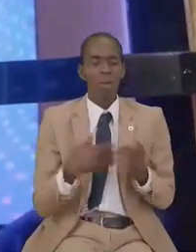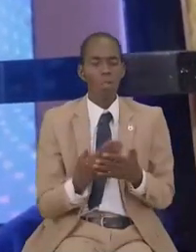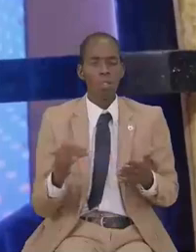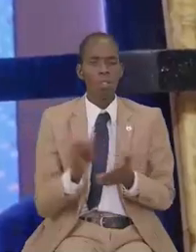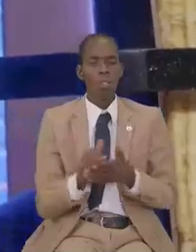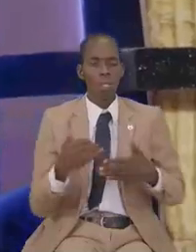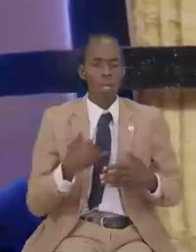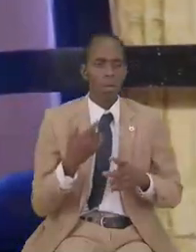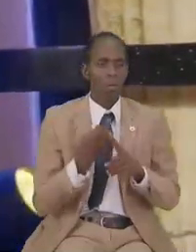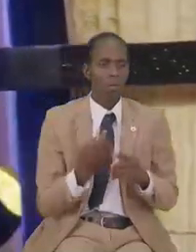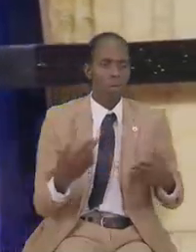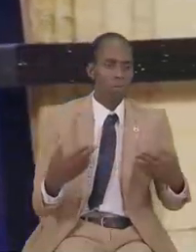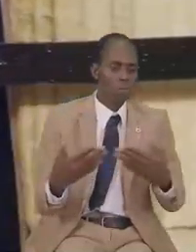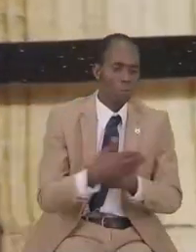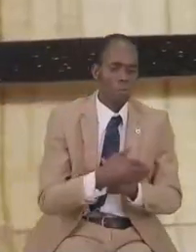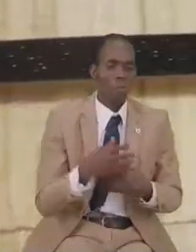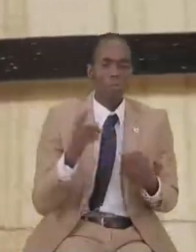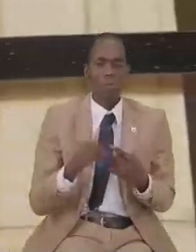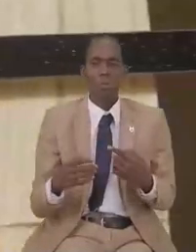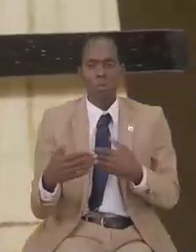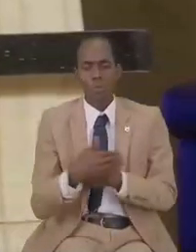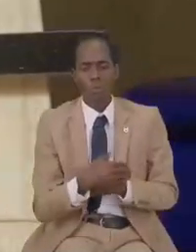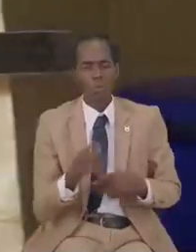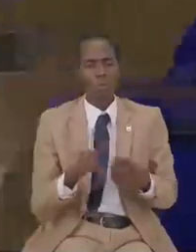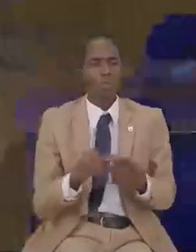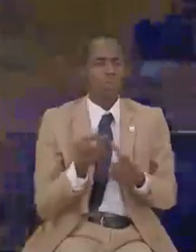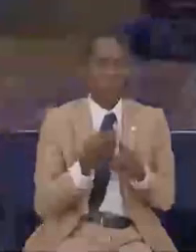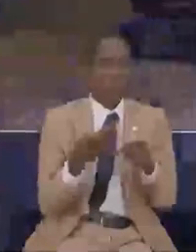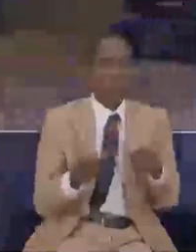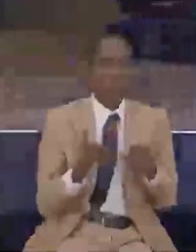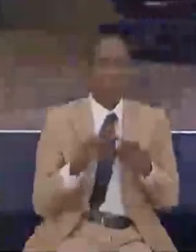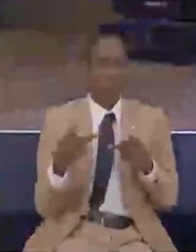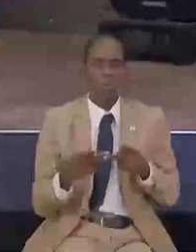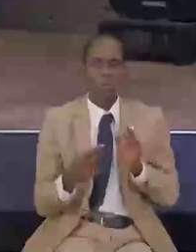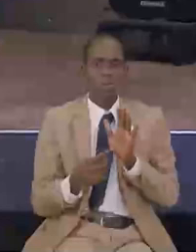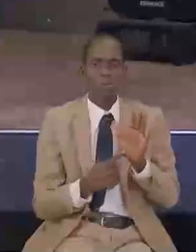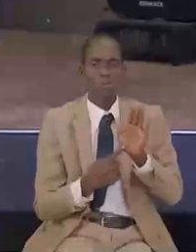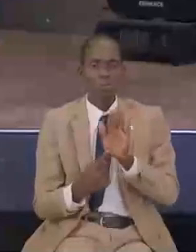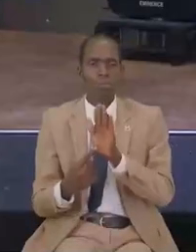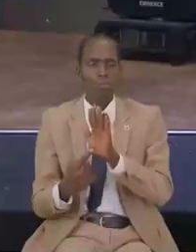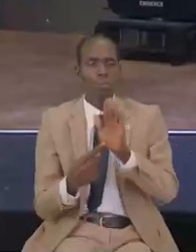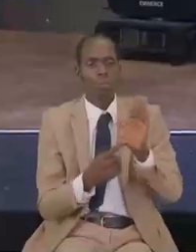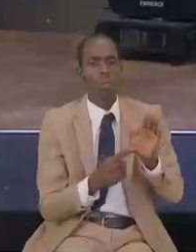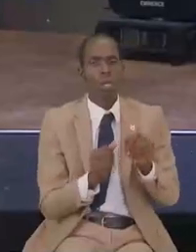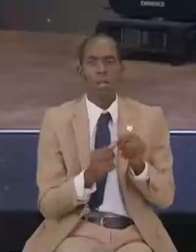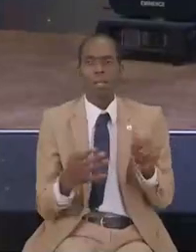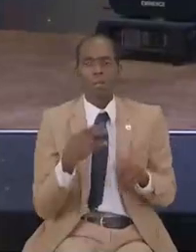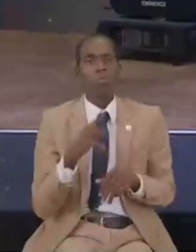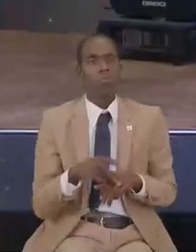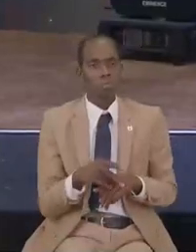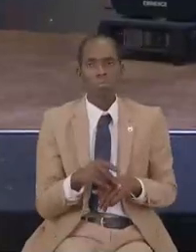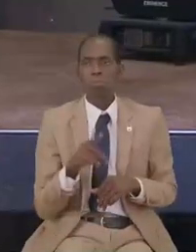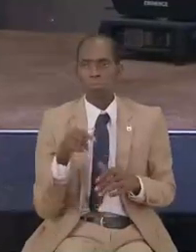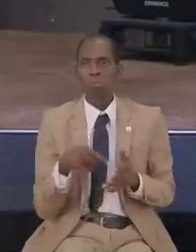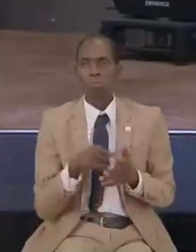en chambre, d'appartement en appartement. Et puis il est allé partout, il leur a montré toutes choses. Et puis il secoua leur tête.